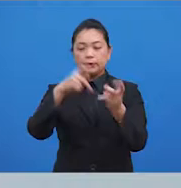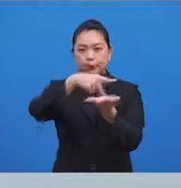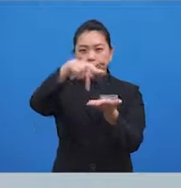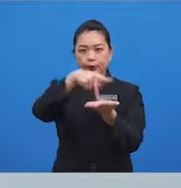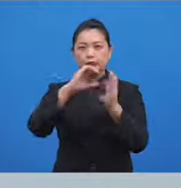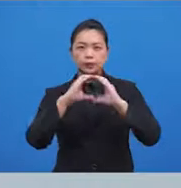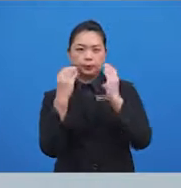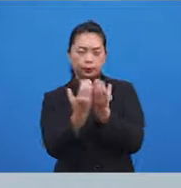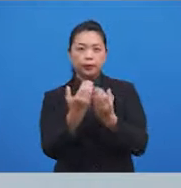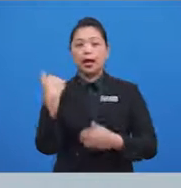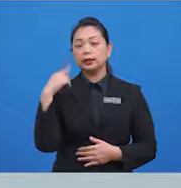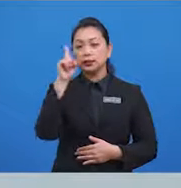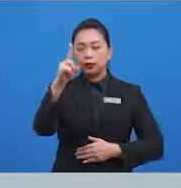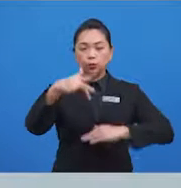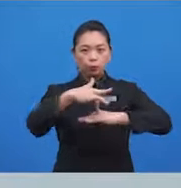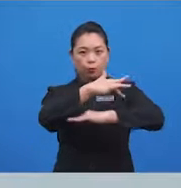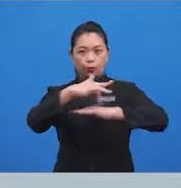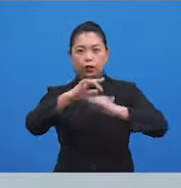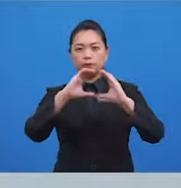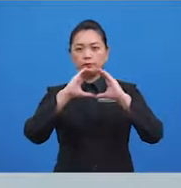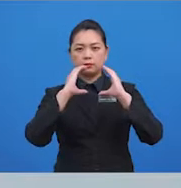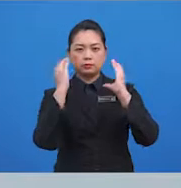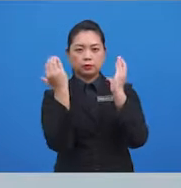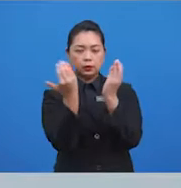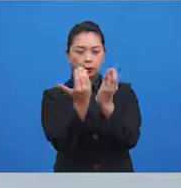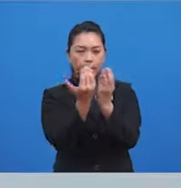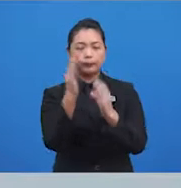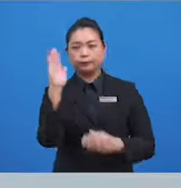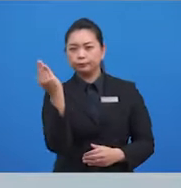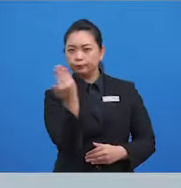dan mempunyai satu permukaan melengkung.